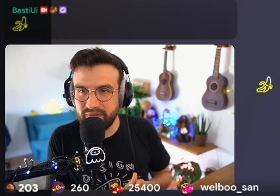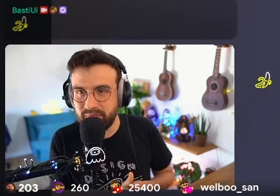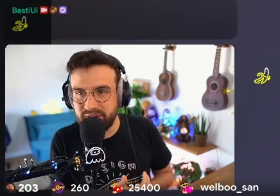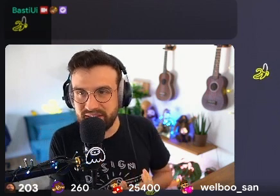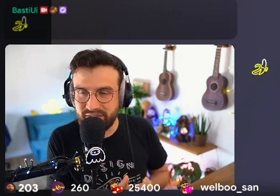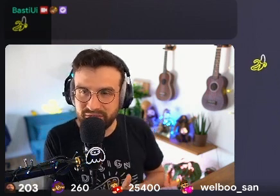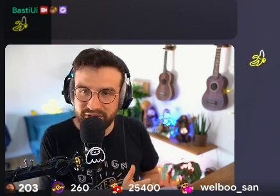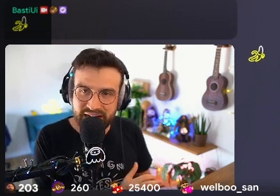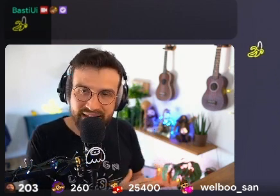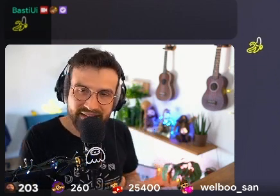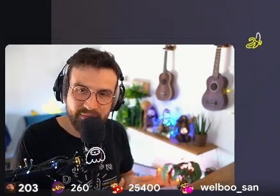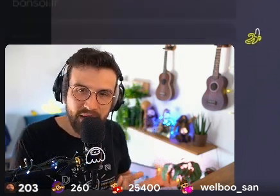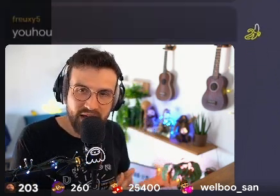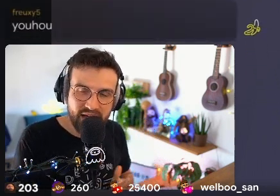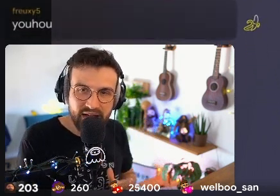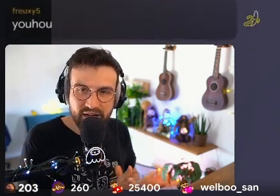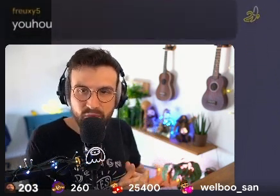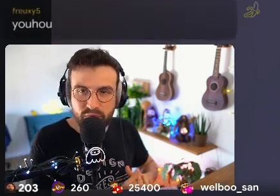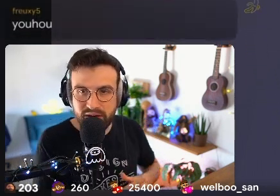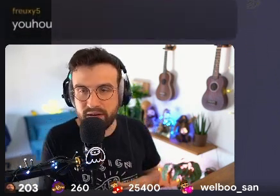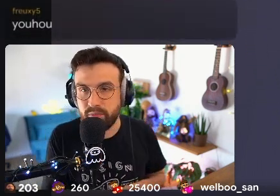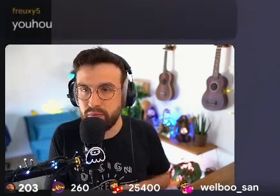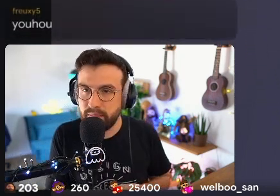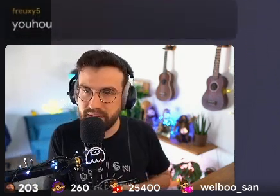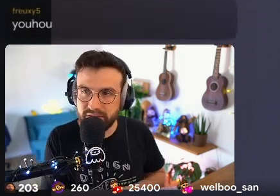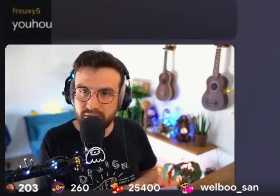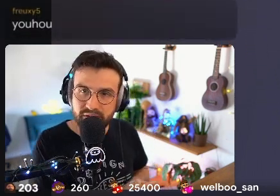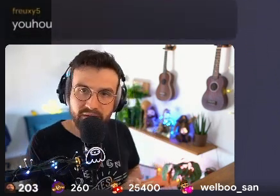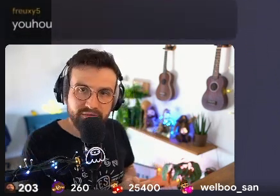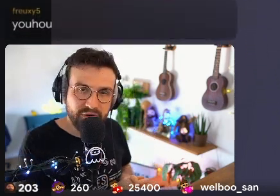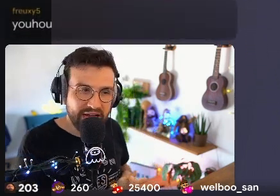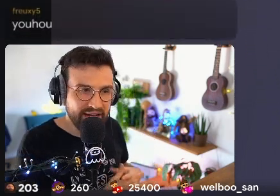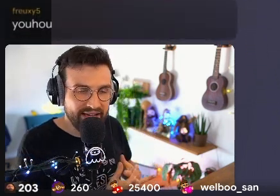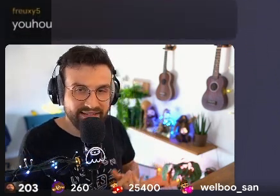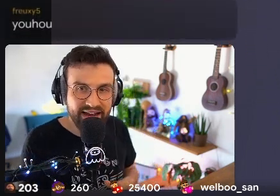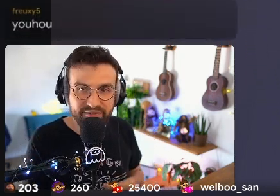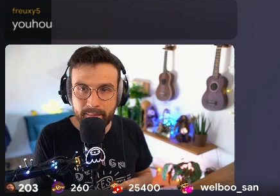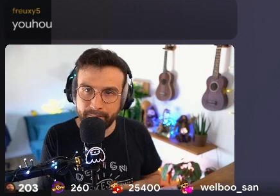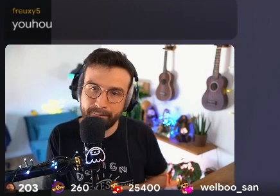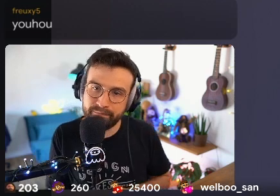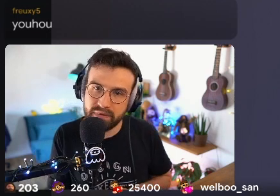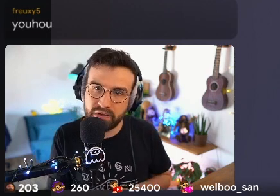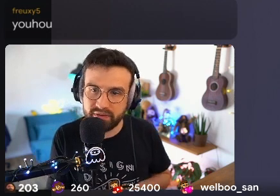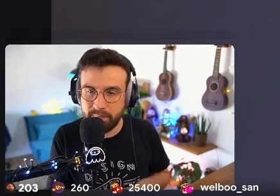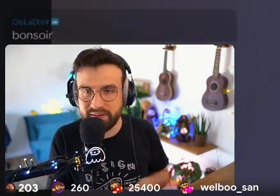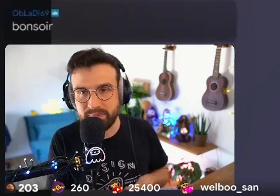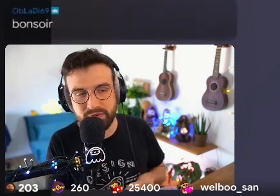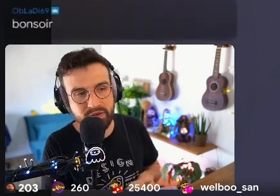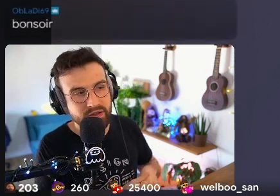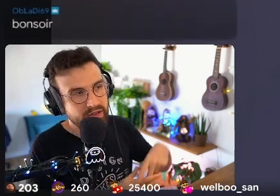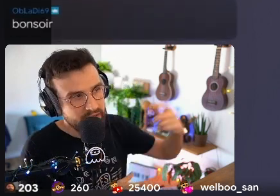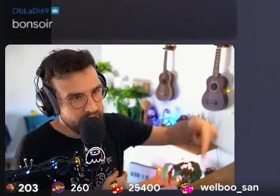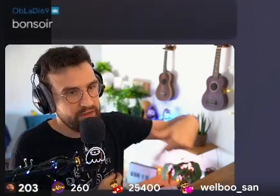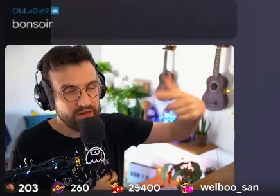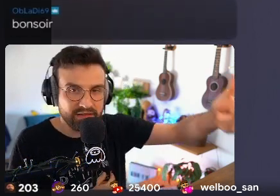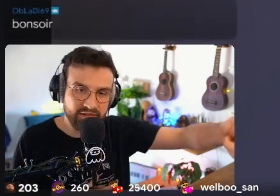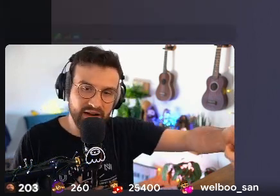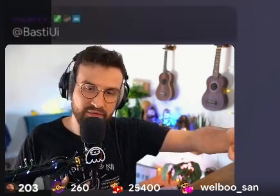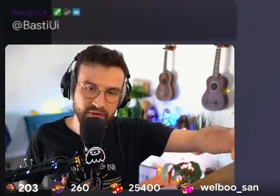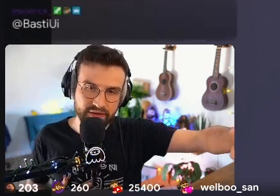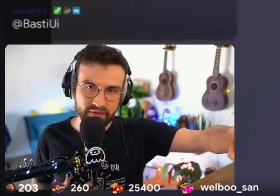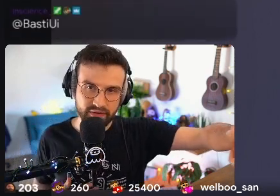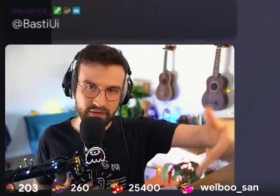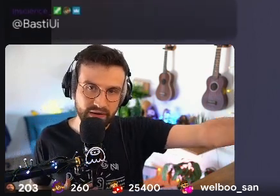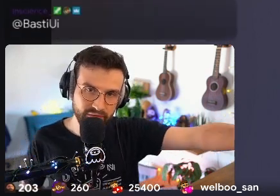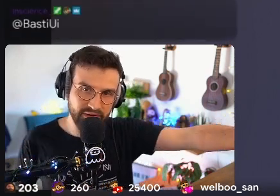InScience prend InScience en Vocal React. Bah on pourra peut-être Vocal React à la fin, quand ce sera passé, parce que si on a déjà